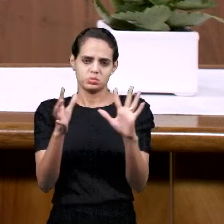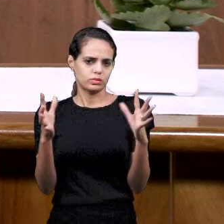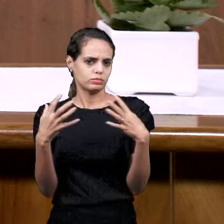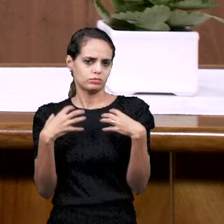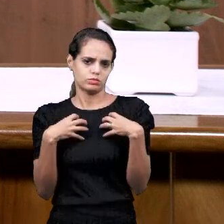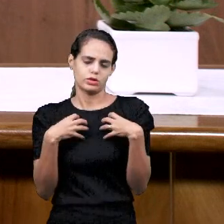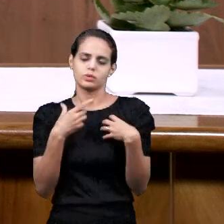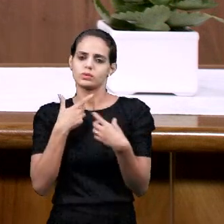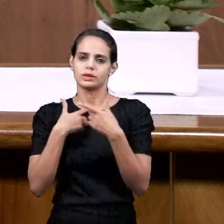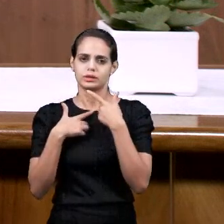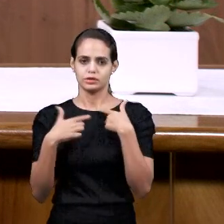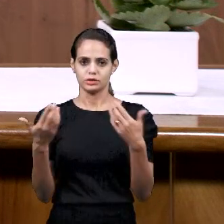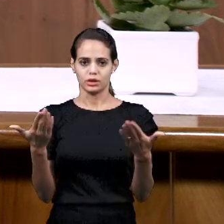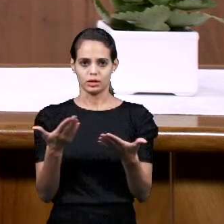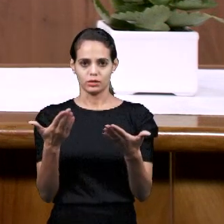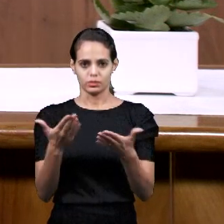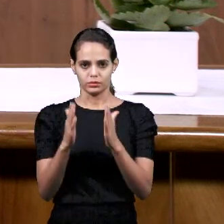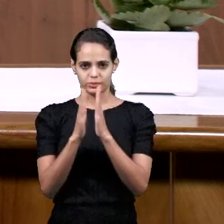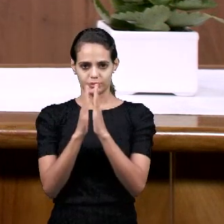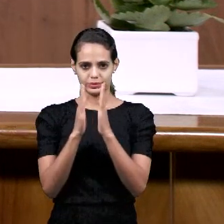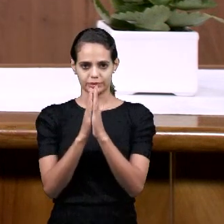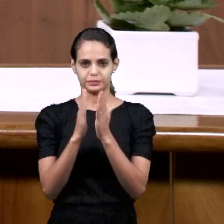Seigneur.